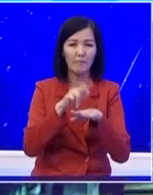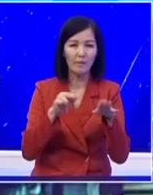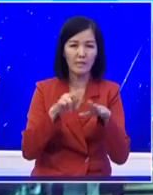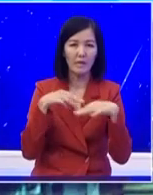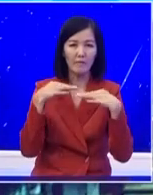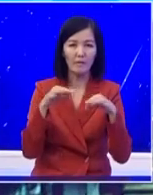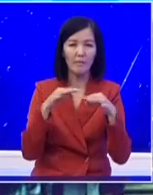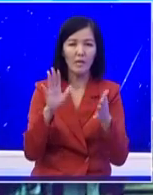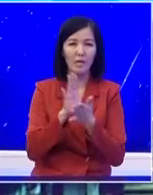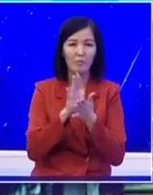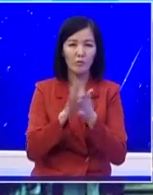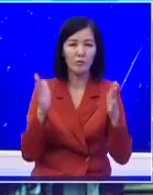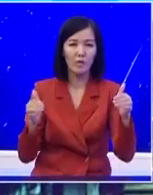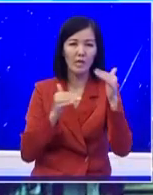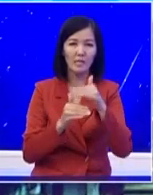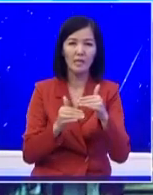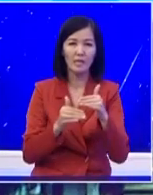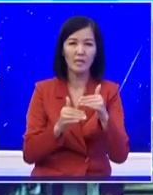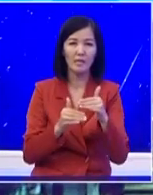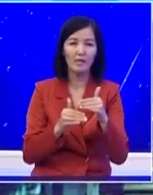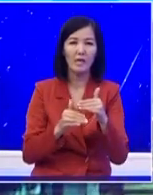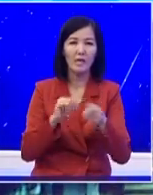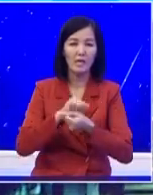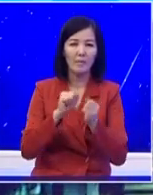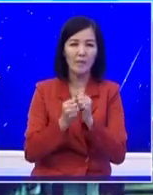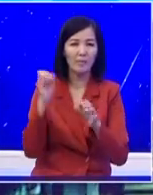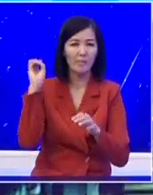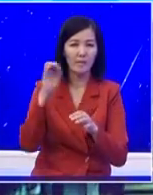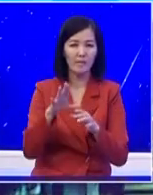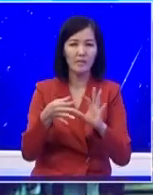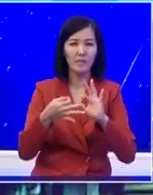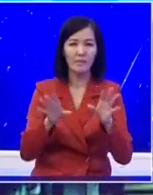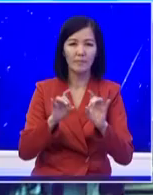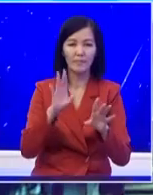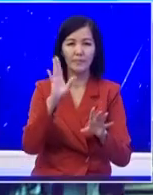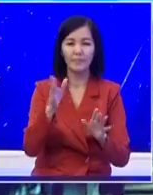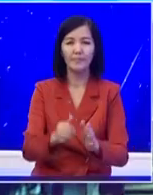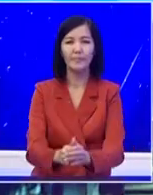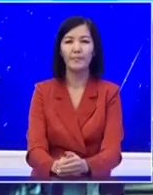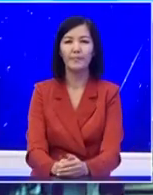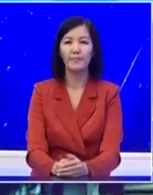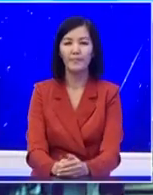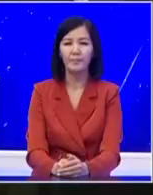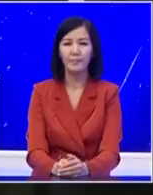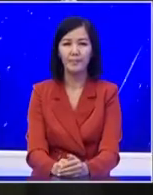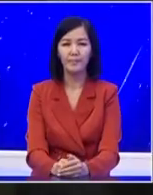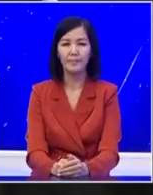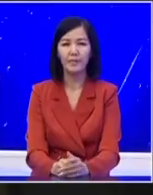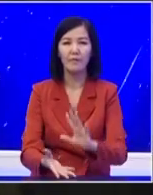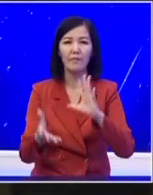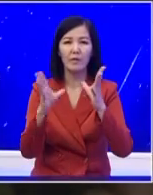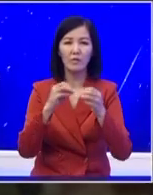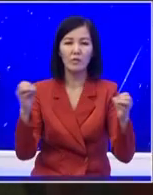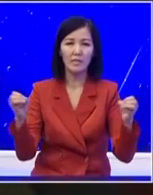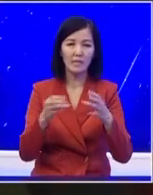и мусорные контейнеры, забрасывали стражи порядка камнями. Более подробно в обзоре международных новостей. В результате